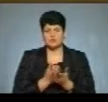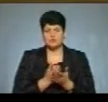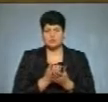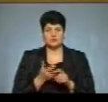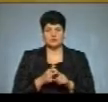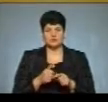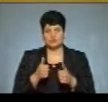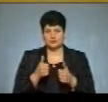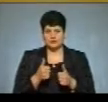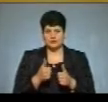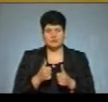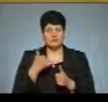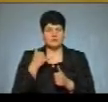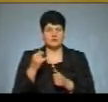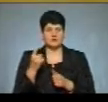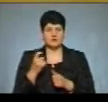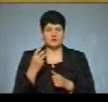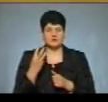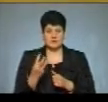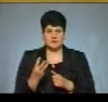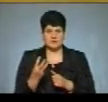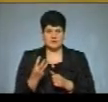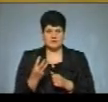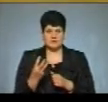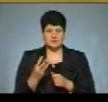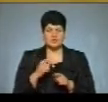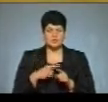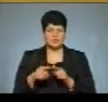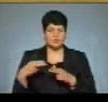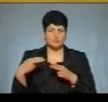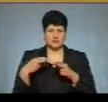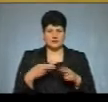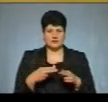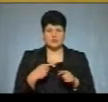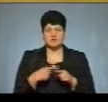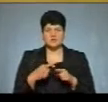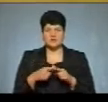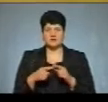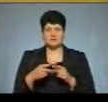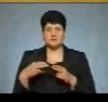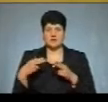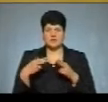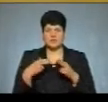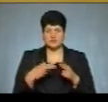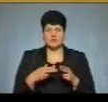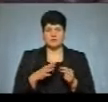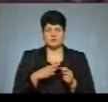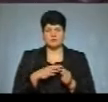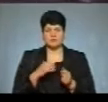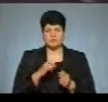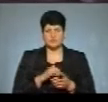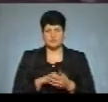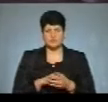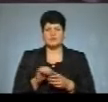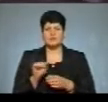добре. Набрали 103. Швидка рука. Приїхали роздва. Швидка рука приїхала, 15 хвилин швидка була, да?